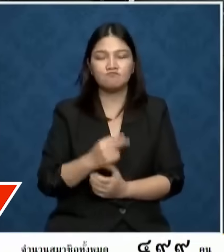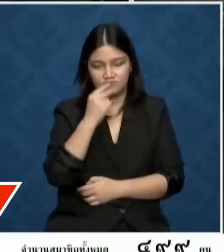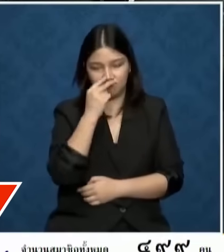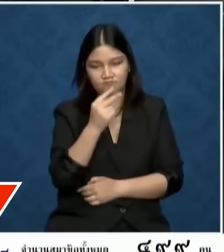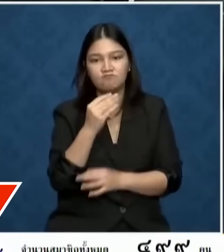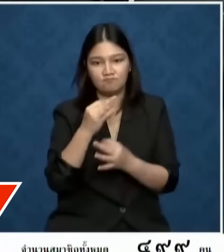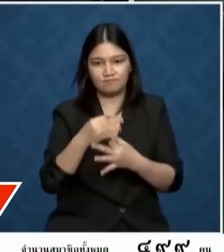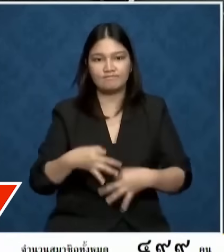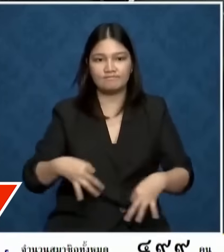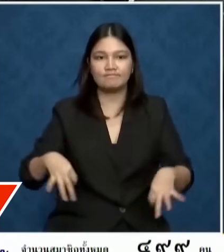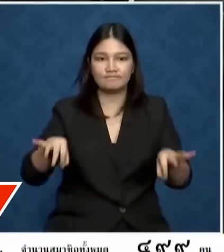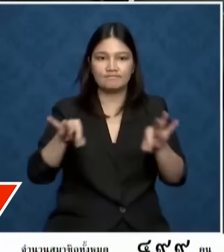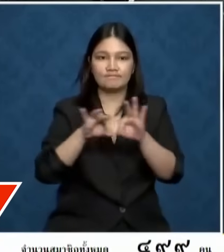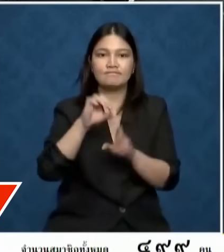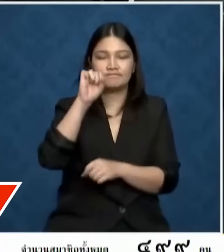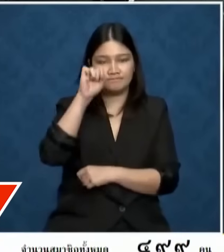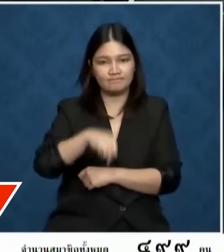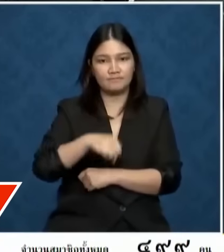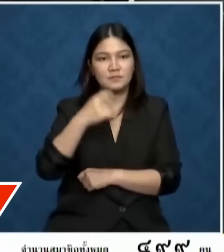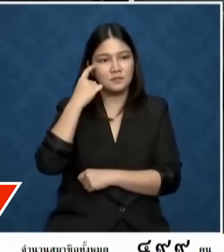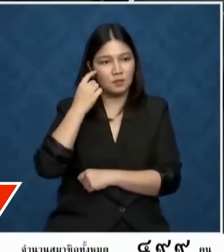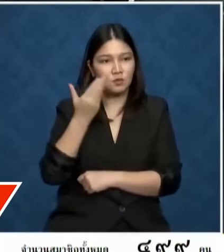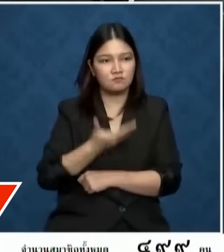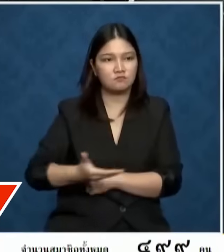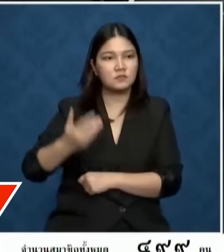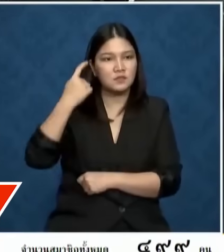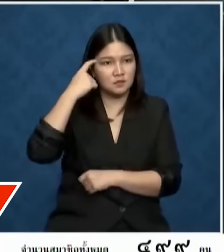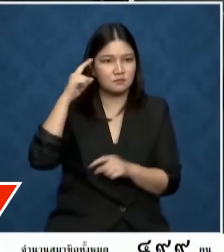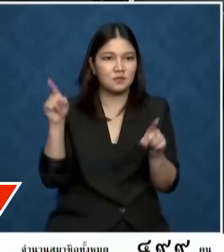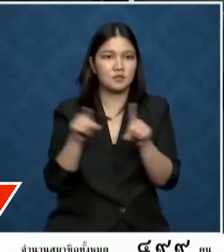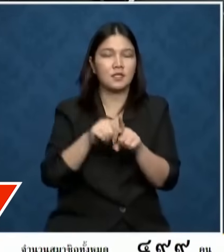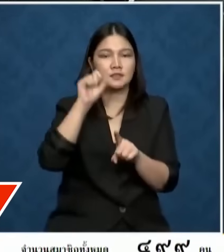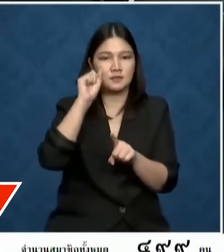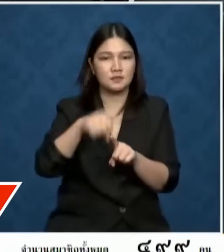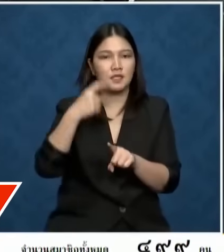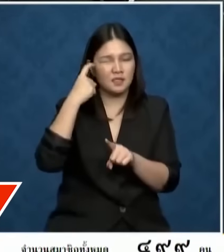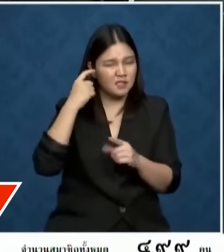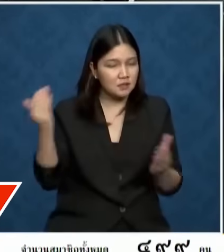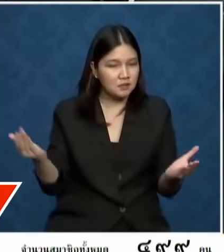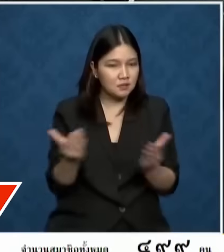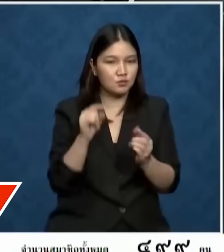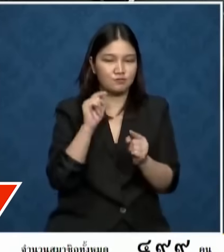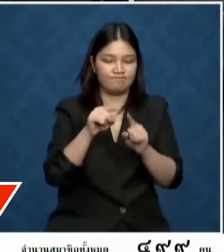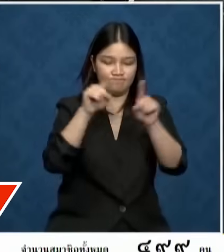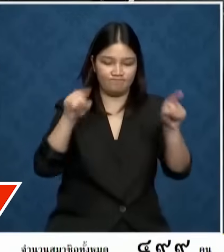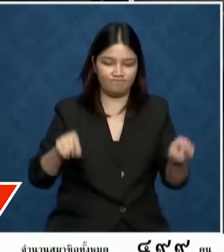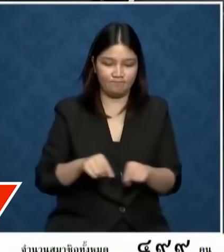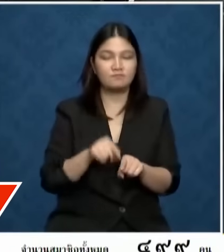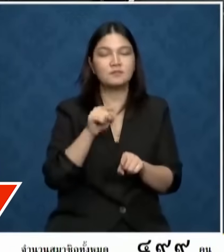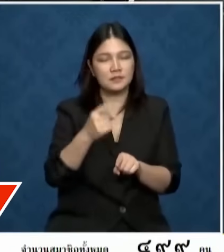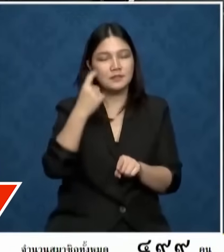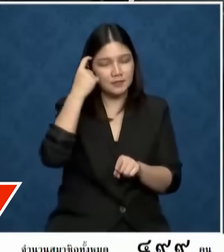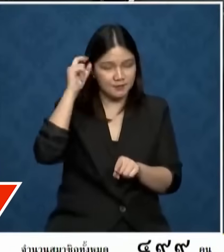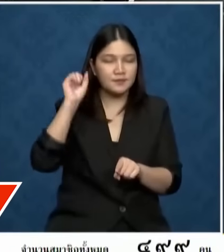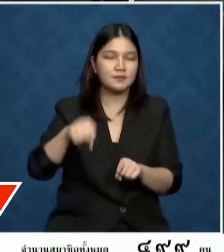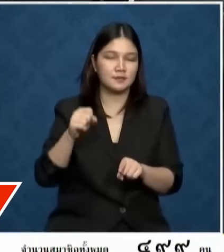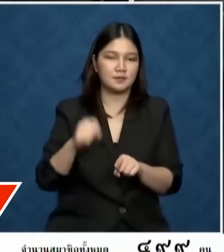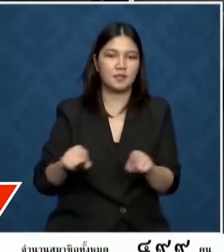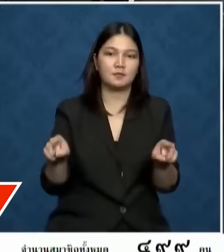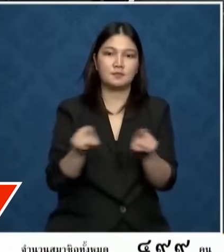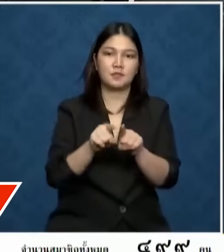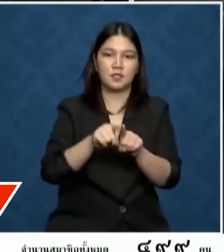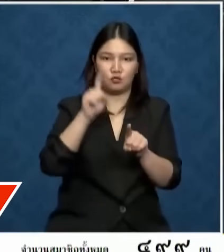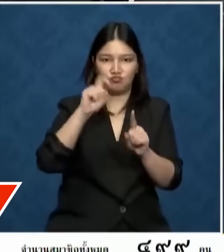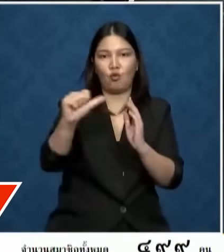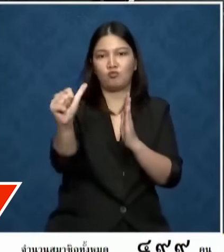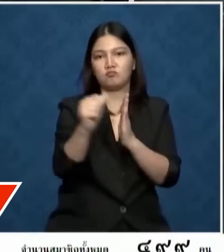ที่ผมเชื่อว่าทุกท่านเห็นด้วยว่าเราควรจะสนับสนุนร่างพระราชบัติบัญญัตินี้ให้ได้รับการแก้